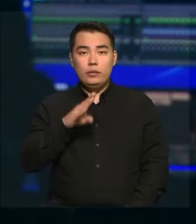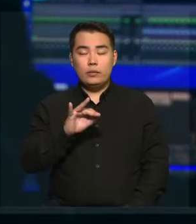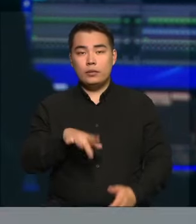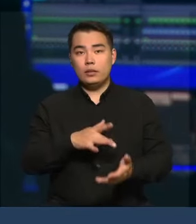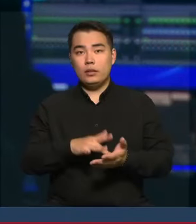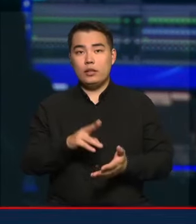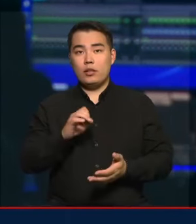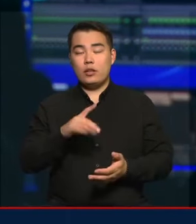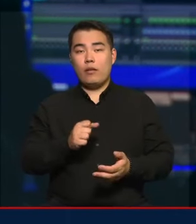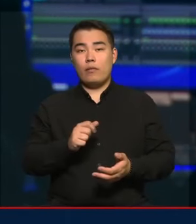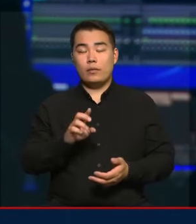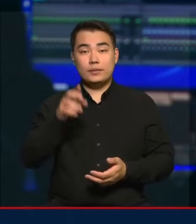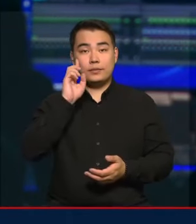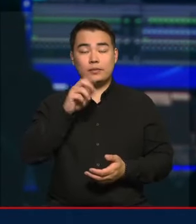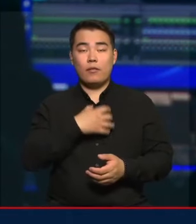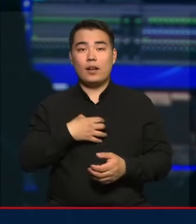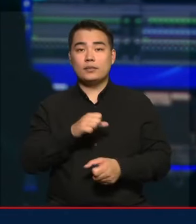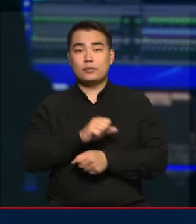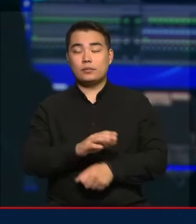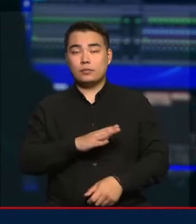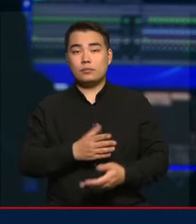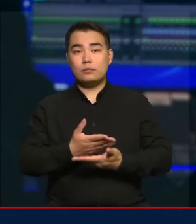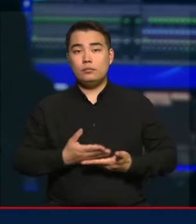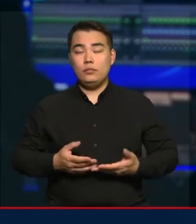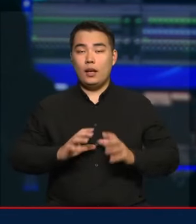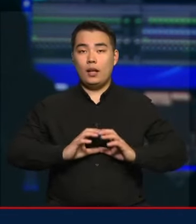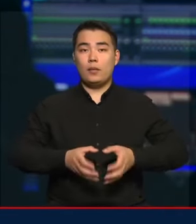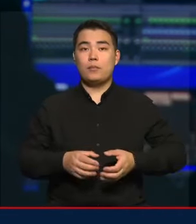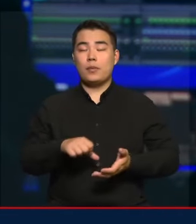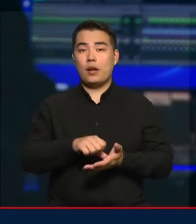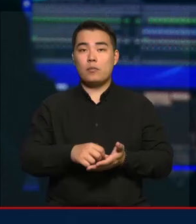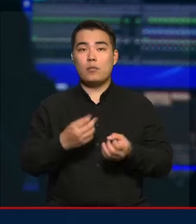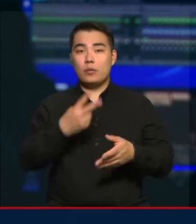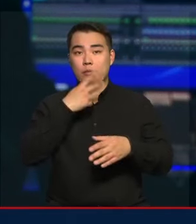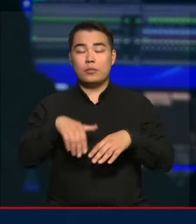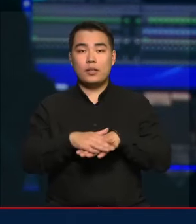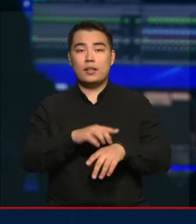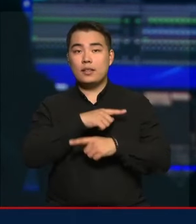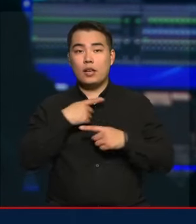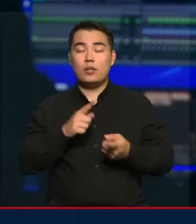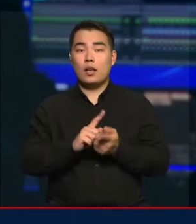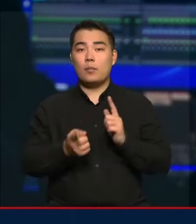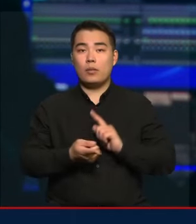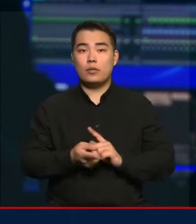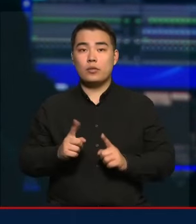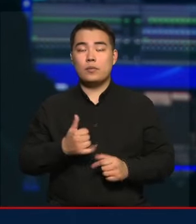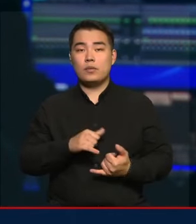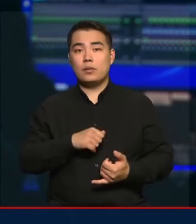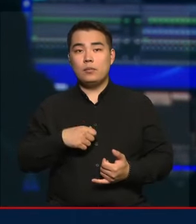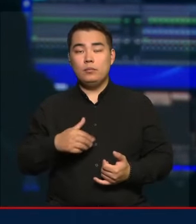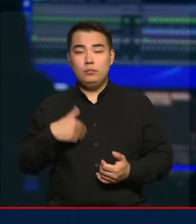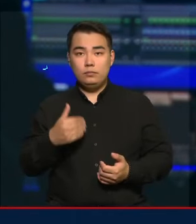орта державалардың маңызына тоқталды. Біз әлемдік аренада жай ғана бақылаушы болғымыз келмейді. Керісінше, анағұрлым